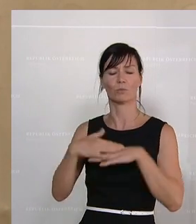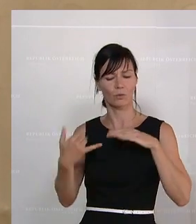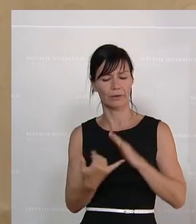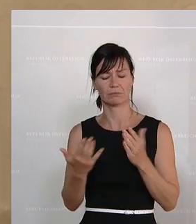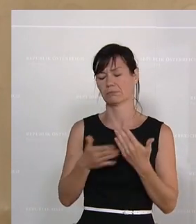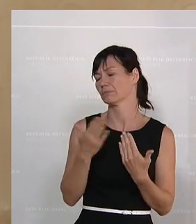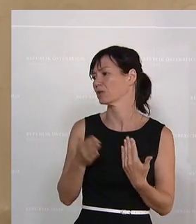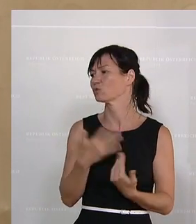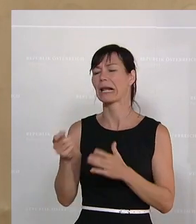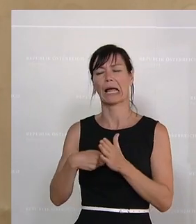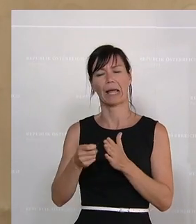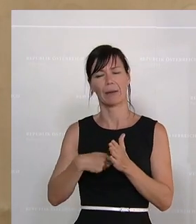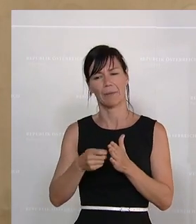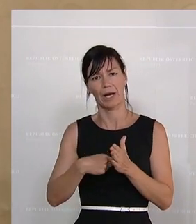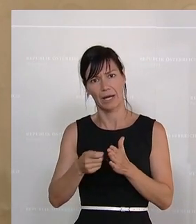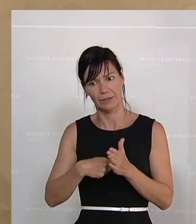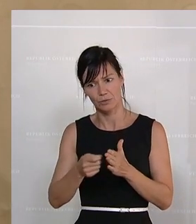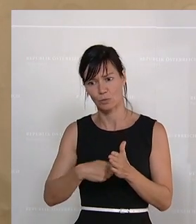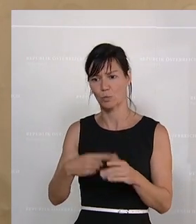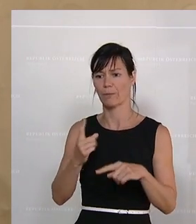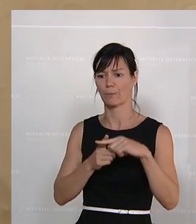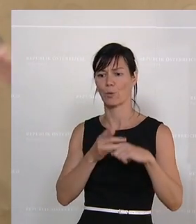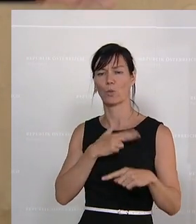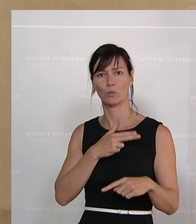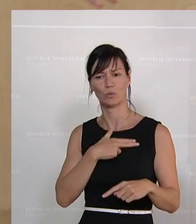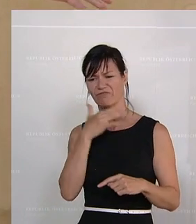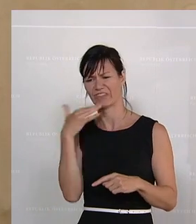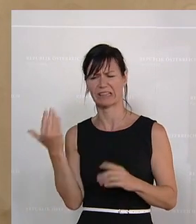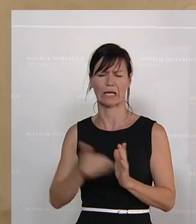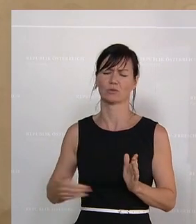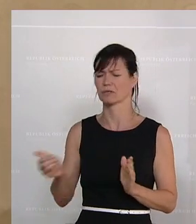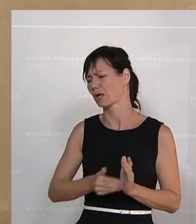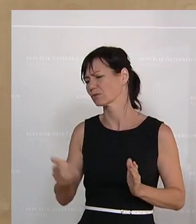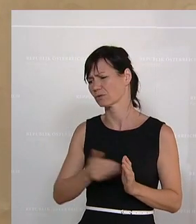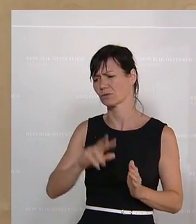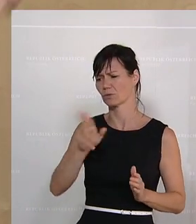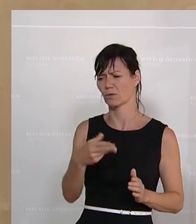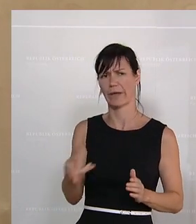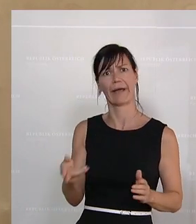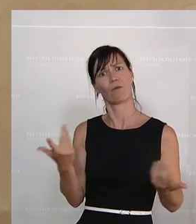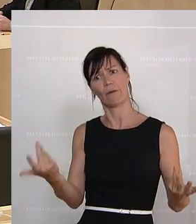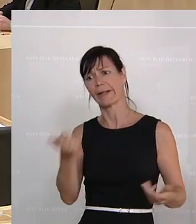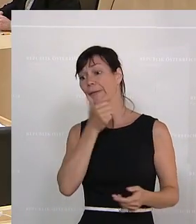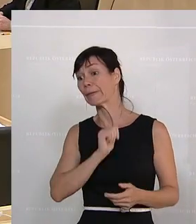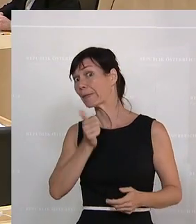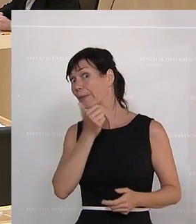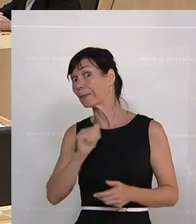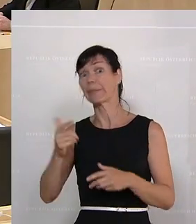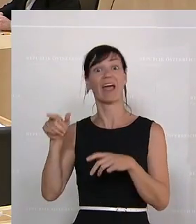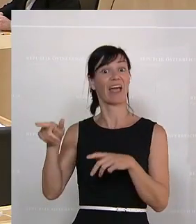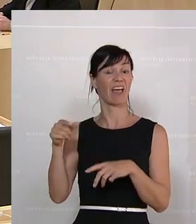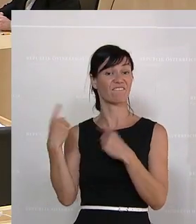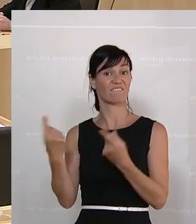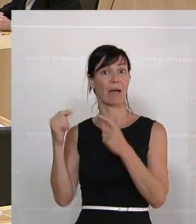projekt reparatur polos zigtausend euro in dieser grüne aus eigendefinition heraus werbeagentur